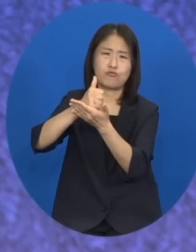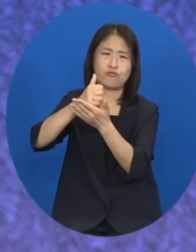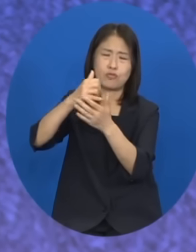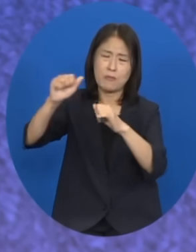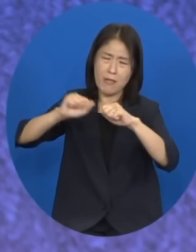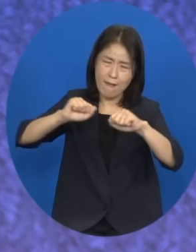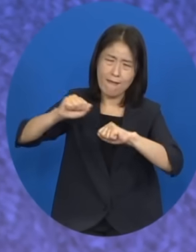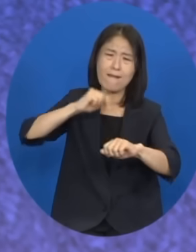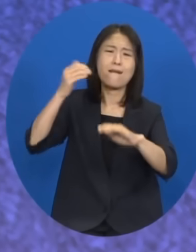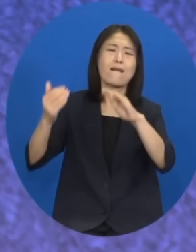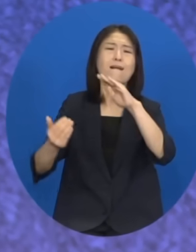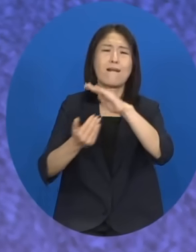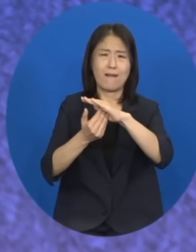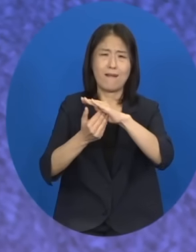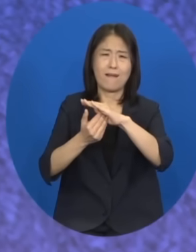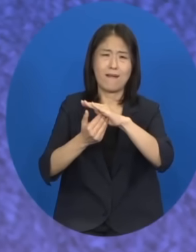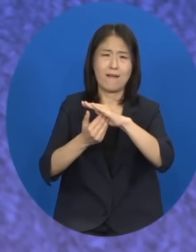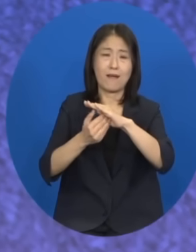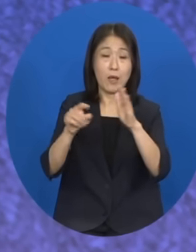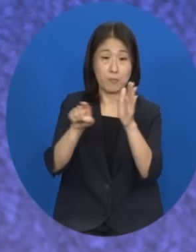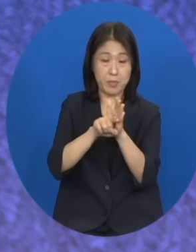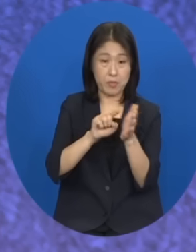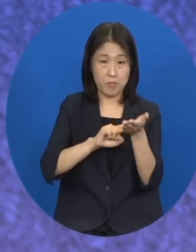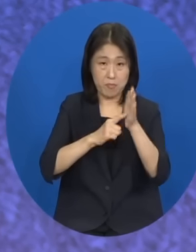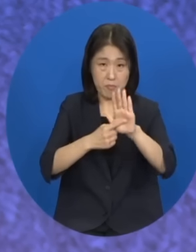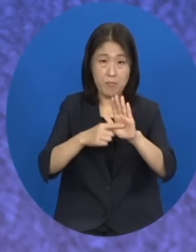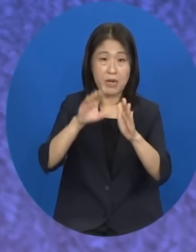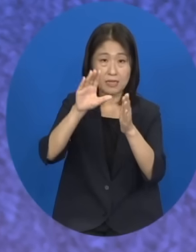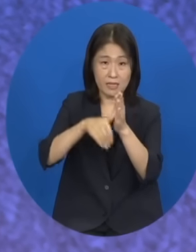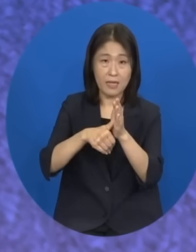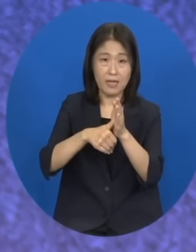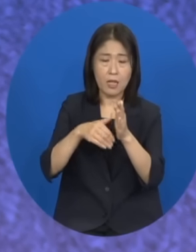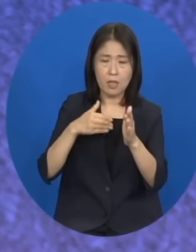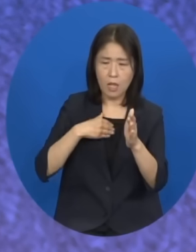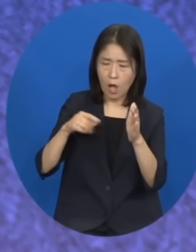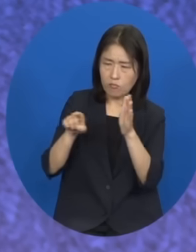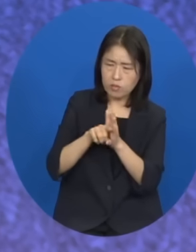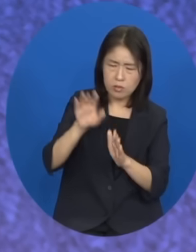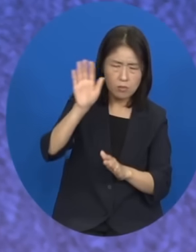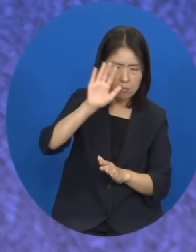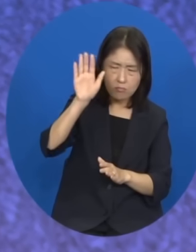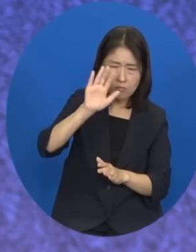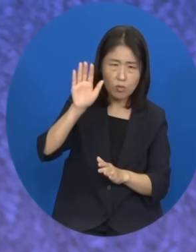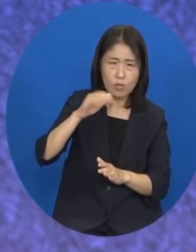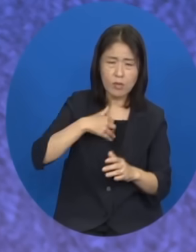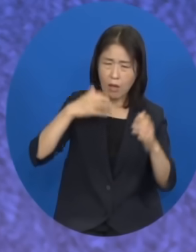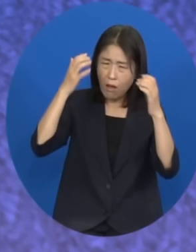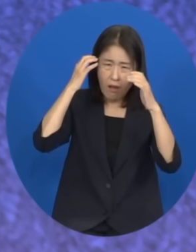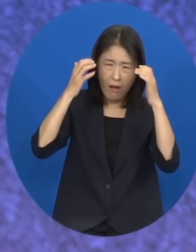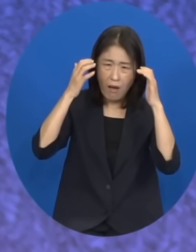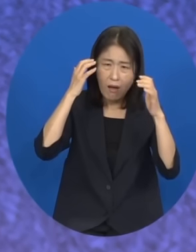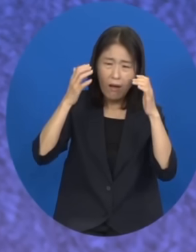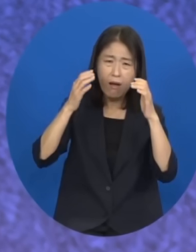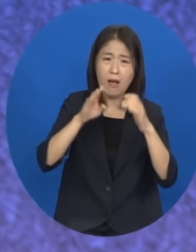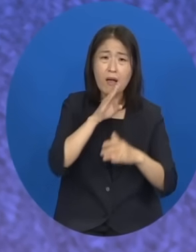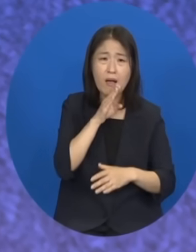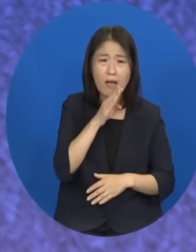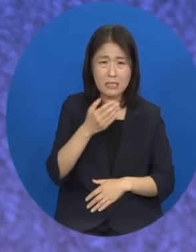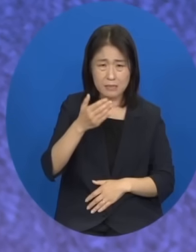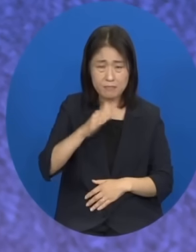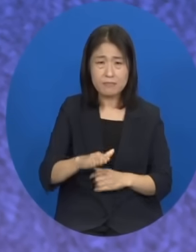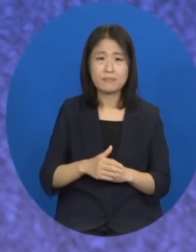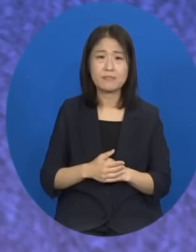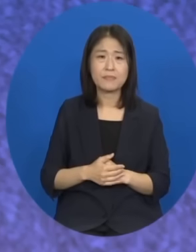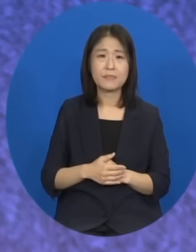반응하기 시작하면, 주님, 정말 안 믿어지고 저는 혼란스럽게 짝이 없습니다. 그런데